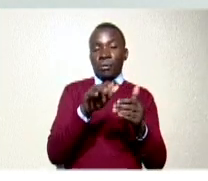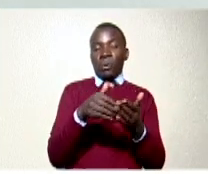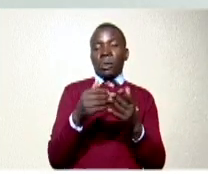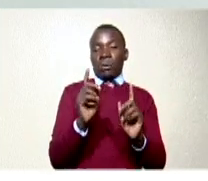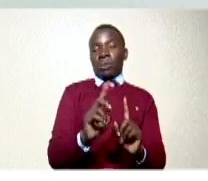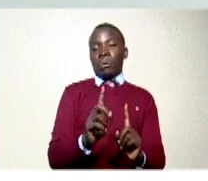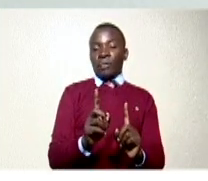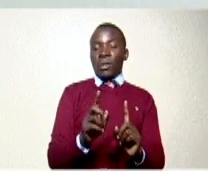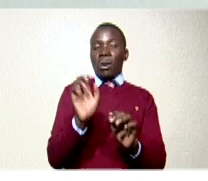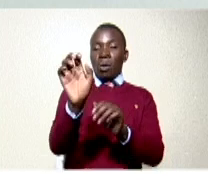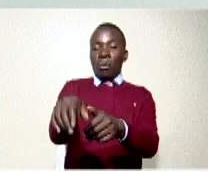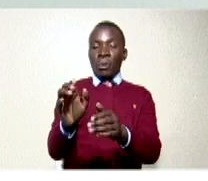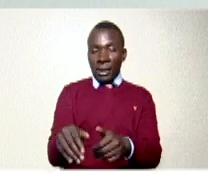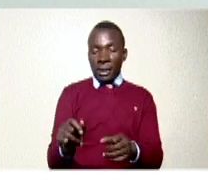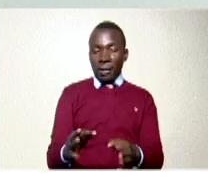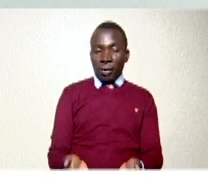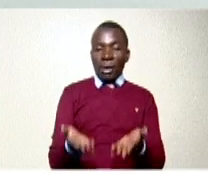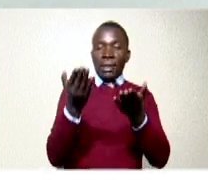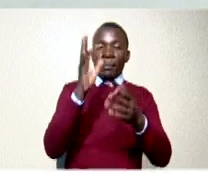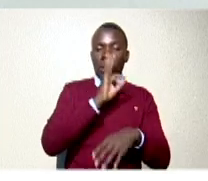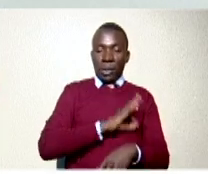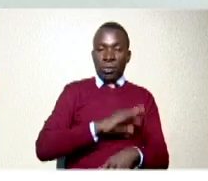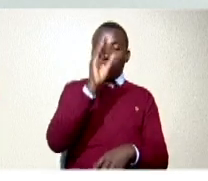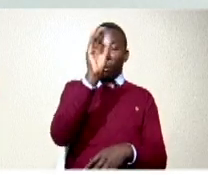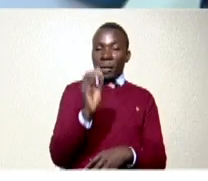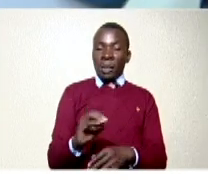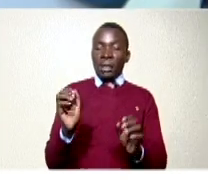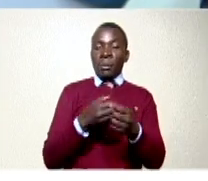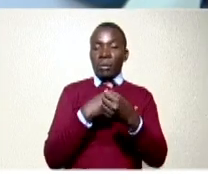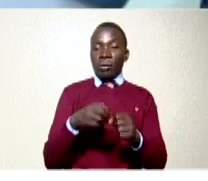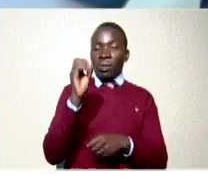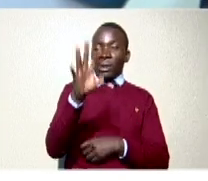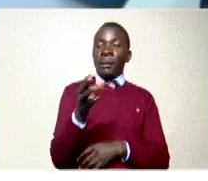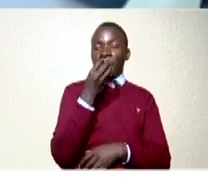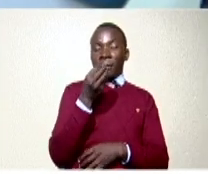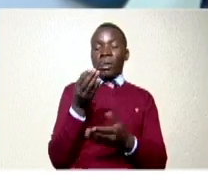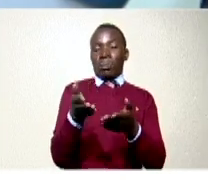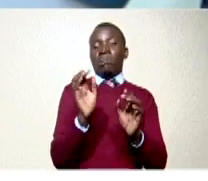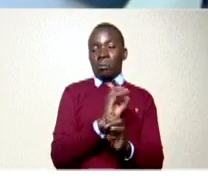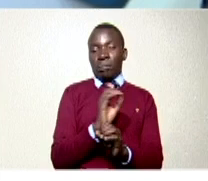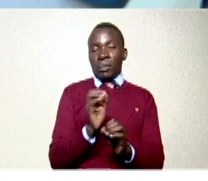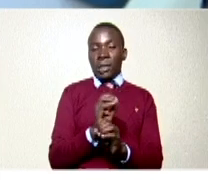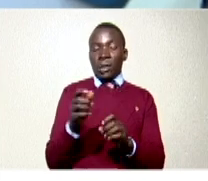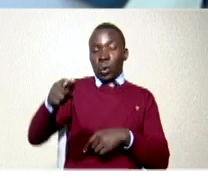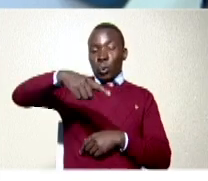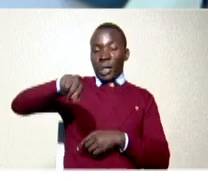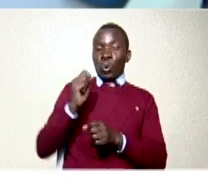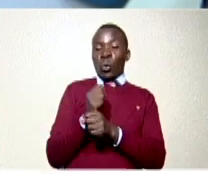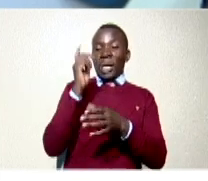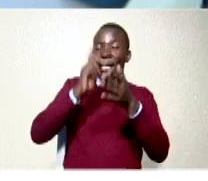rate 100%, ntabwo byatuma ibiribwa biboneka. Twebwe icyo dukora iyo tuzamuye